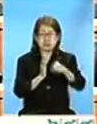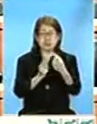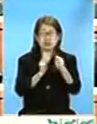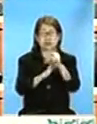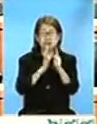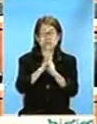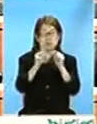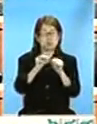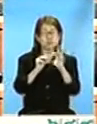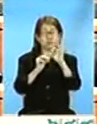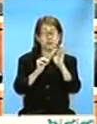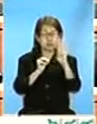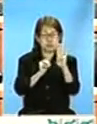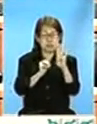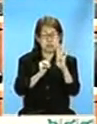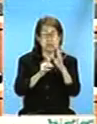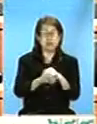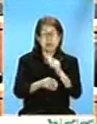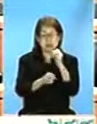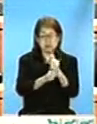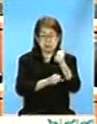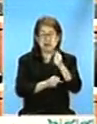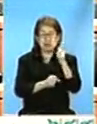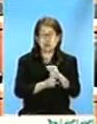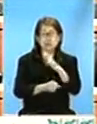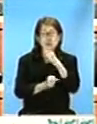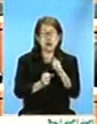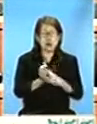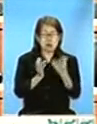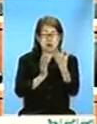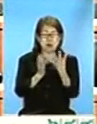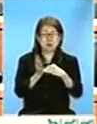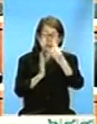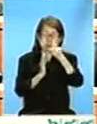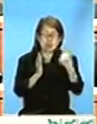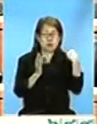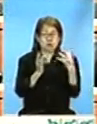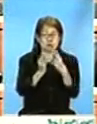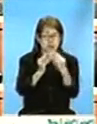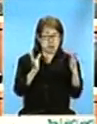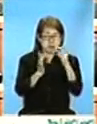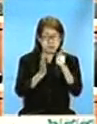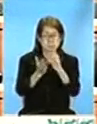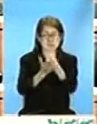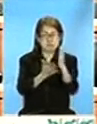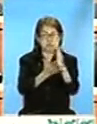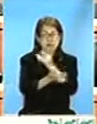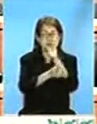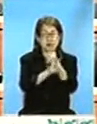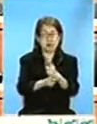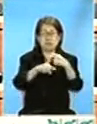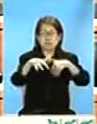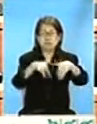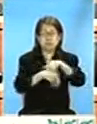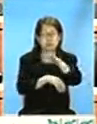94โดยอนุโลมนั้นเขตจังหวัดที่มีมากกว่า1ต้องแบ่งเขตย่อยลงไปตามจำนวนประชากรให้เท่าเทียมกันพื้นที่ติดกันพวกเราทุกคนผ่าน